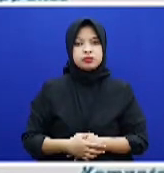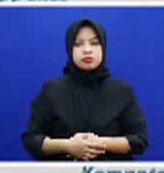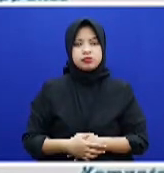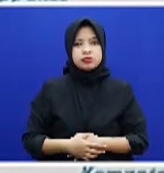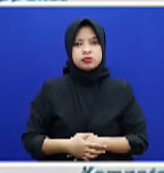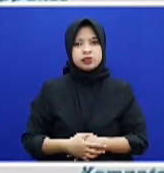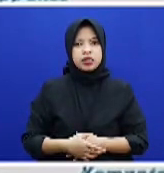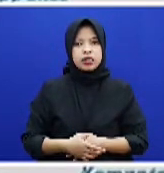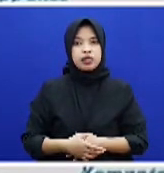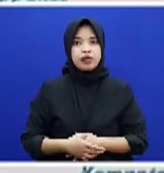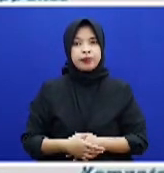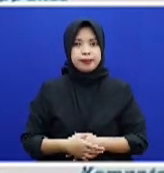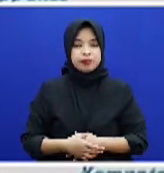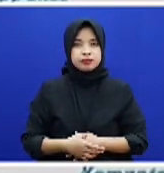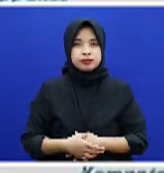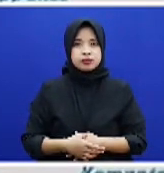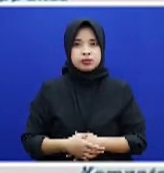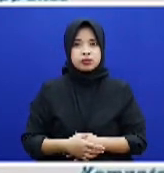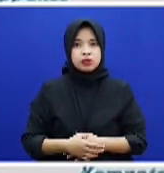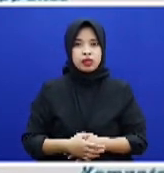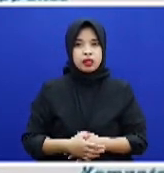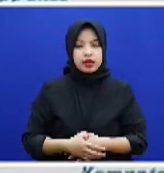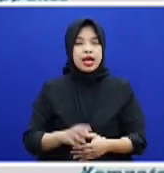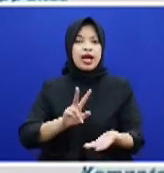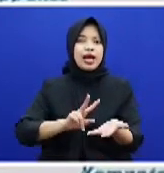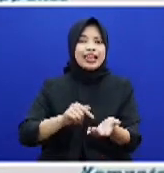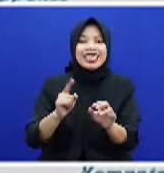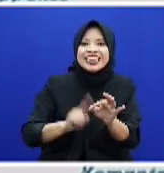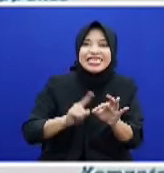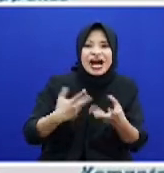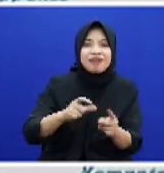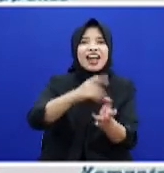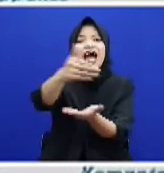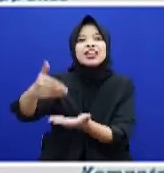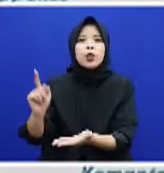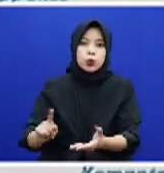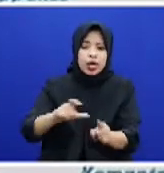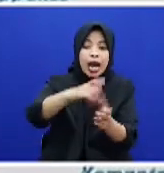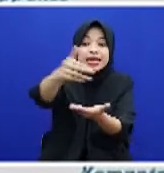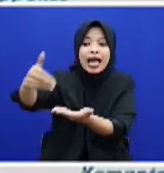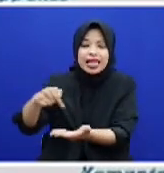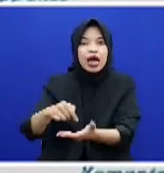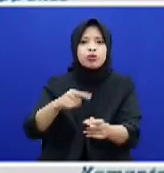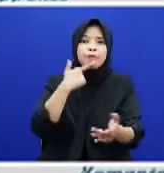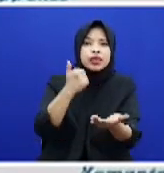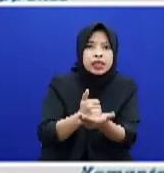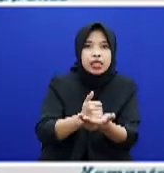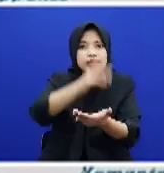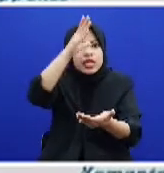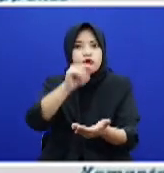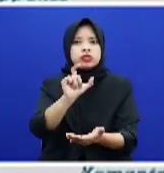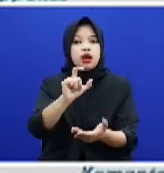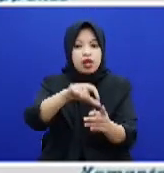harus memperkuat data dulu. Jadi data ini menjadi sangat penting karena